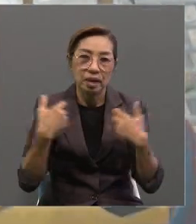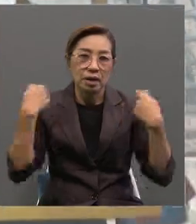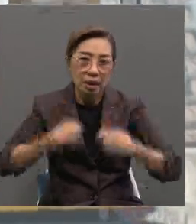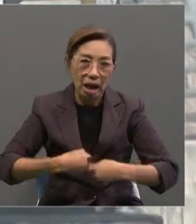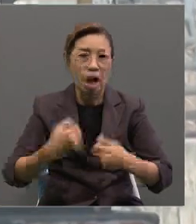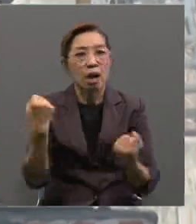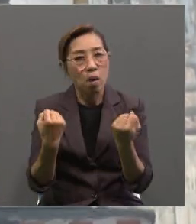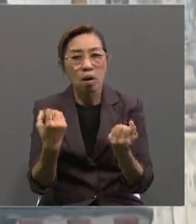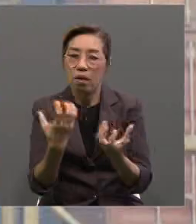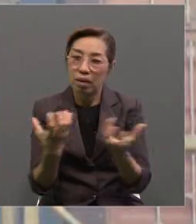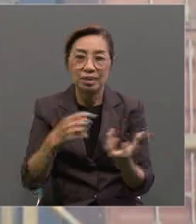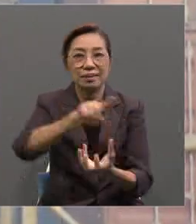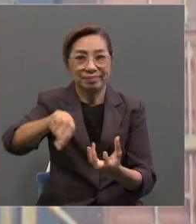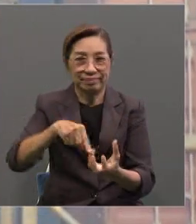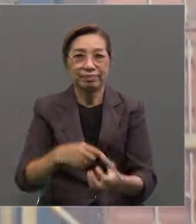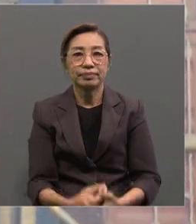ชิ้นส่วน